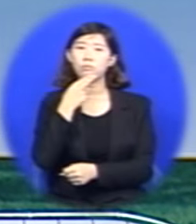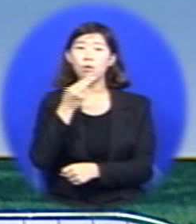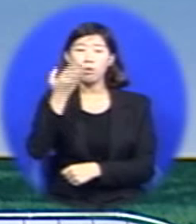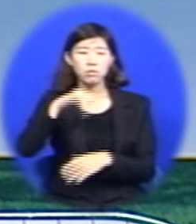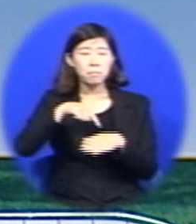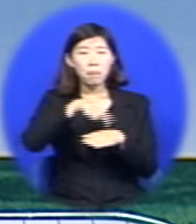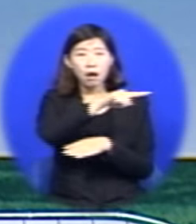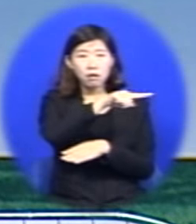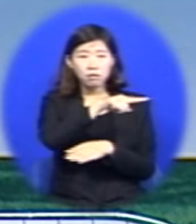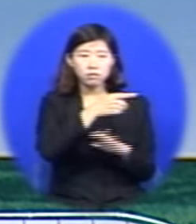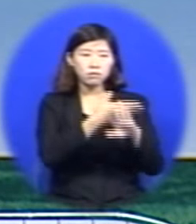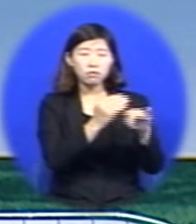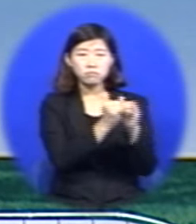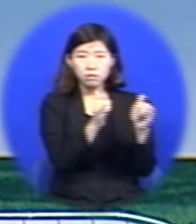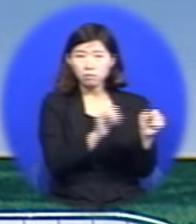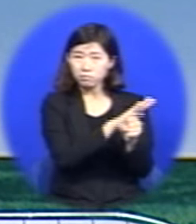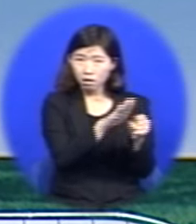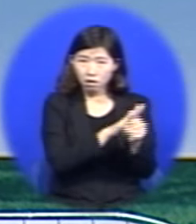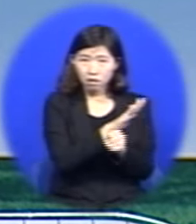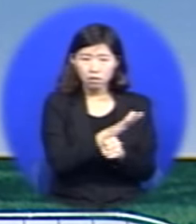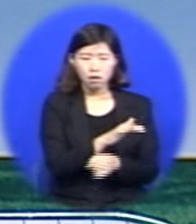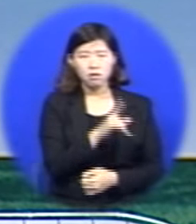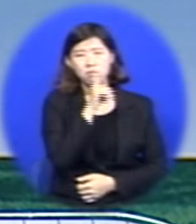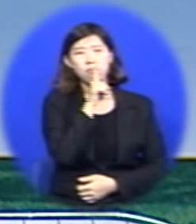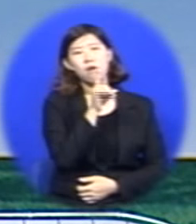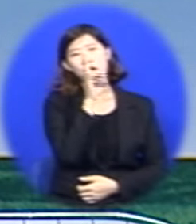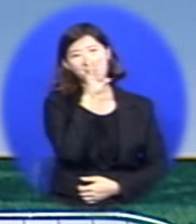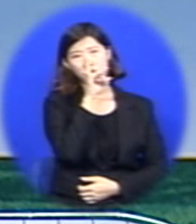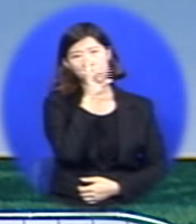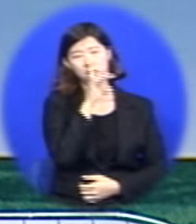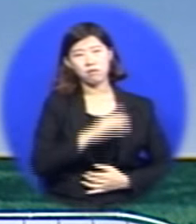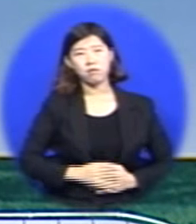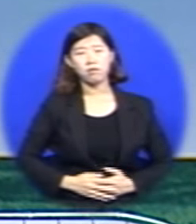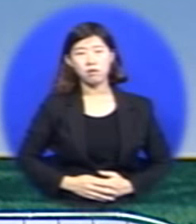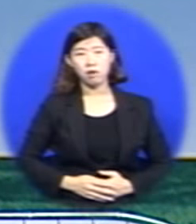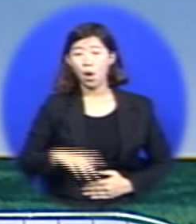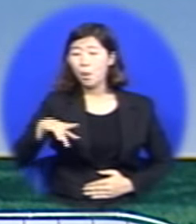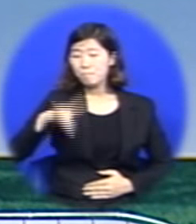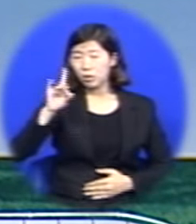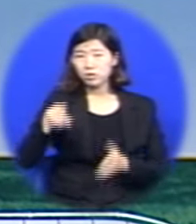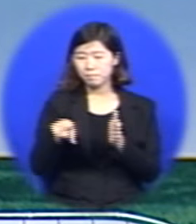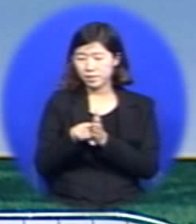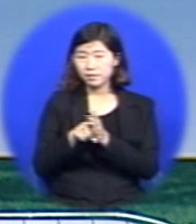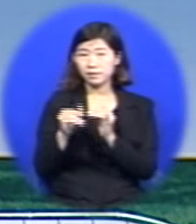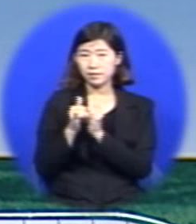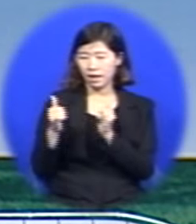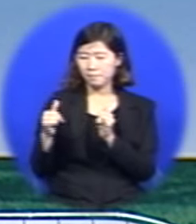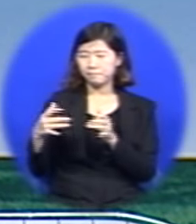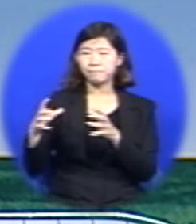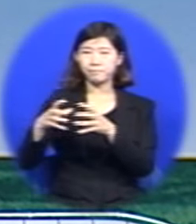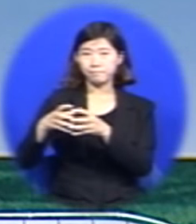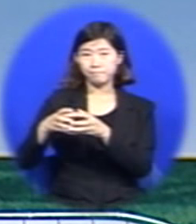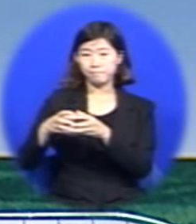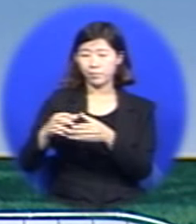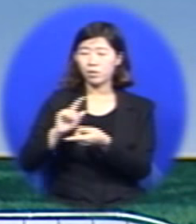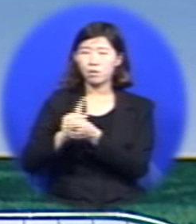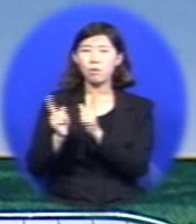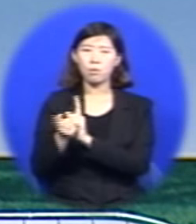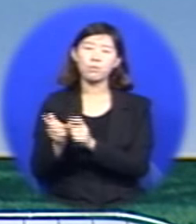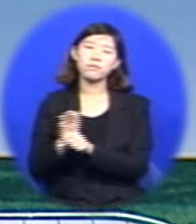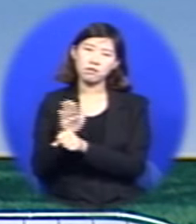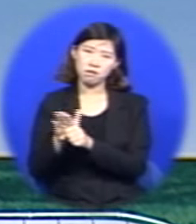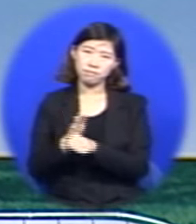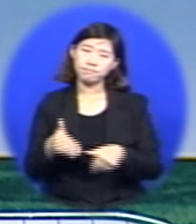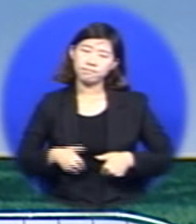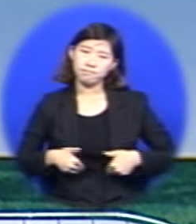것은 사실 말이 안 되는 일이죠. 먼저 믿음의 형제들 사이에 사랑을 해야 합니다.